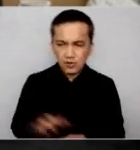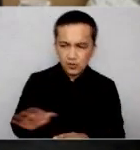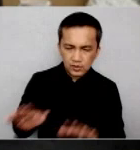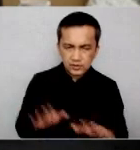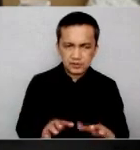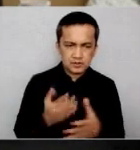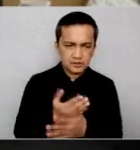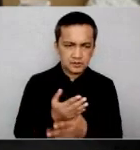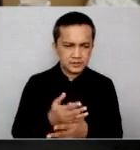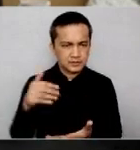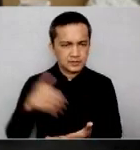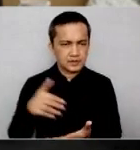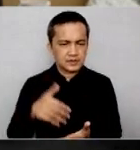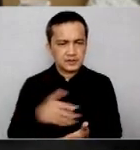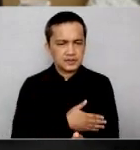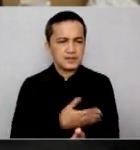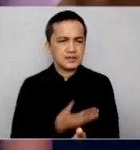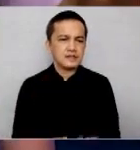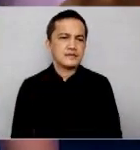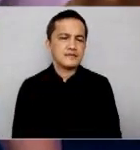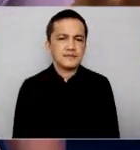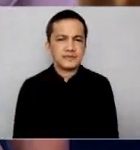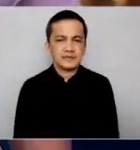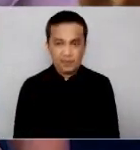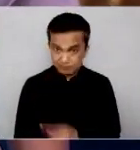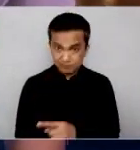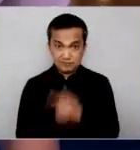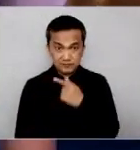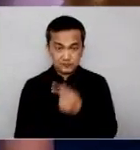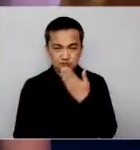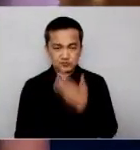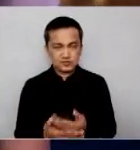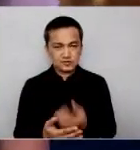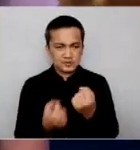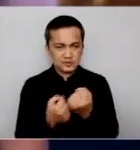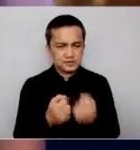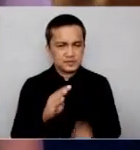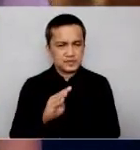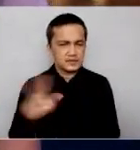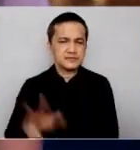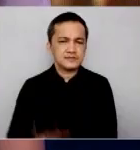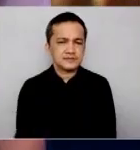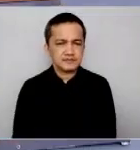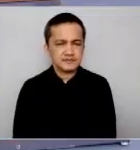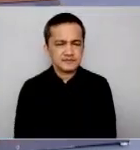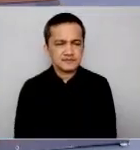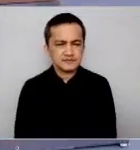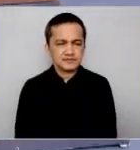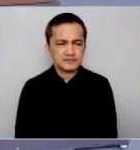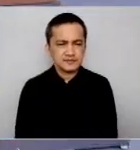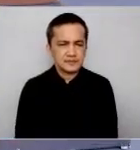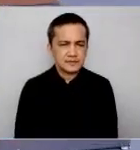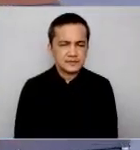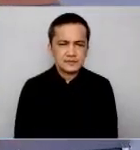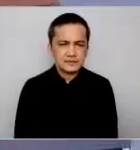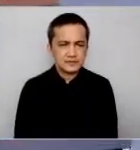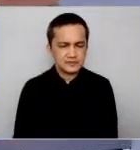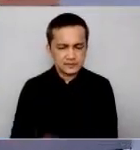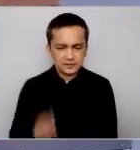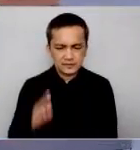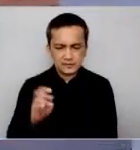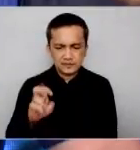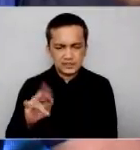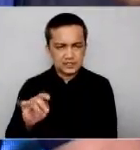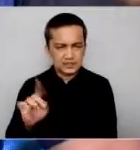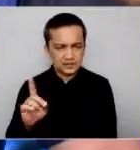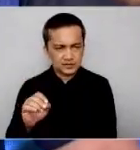to sa pag-aaral ng anak ko. Oh. Buti ikaw, supportive ka kay B3. Ano, si Bernardo kasi magaling siya sa time management.